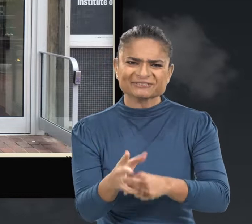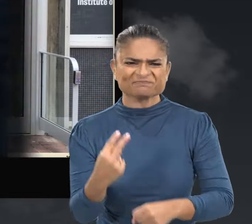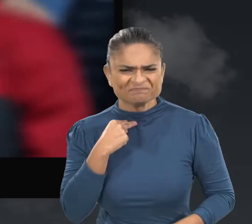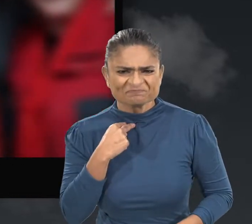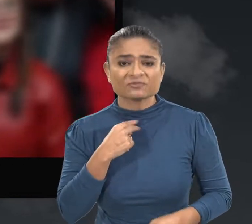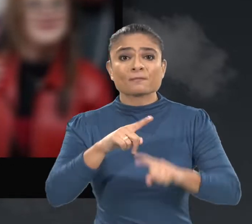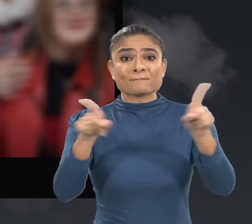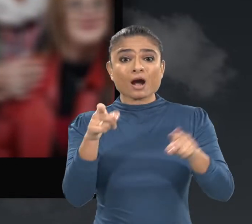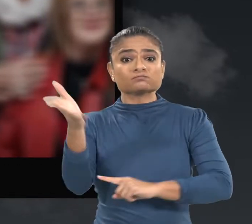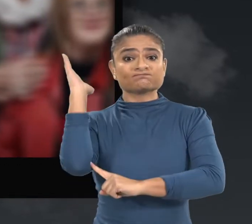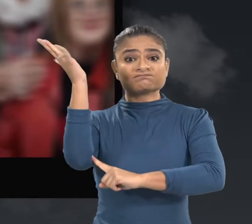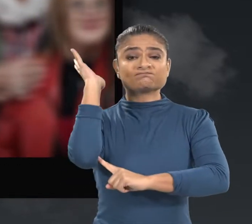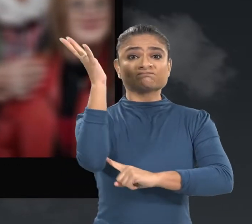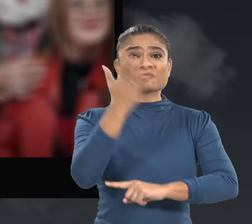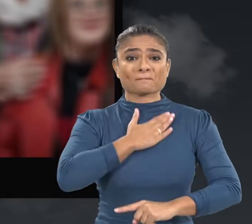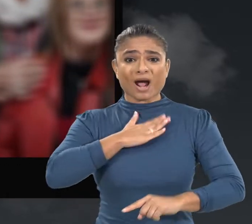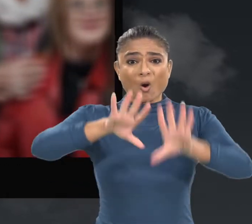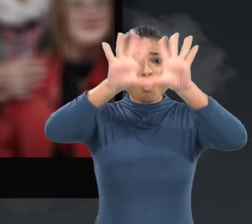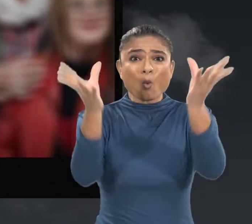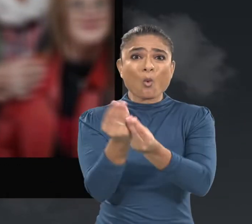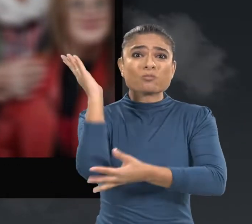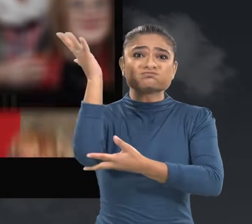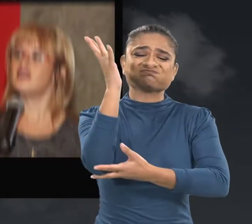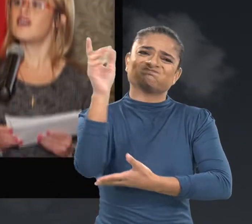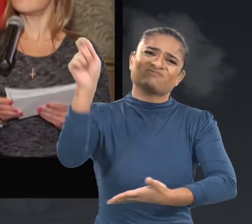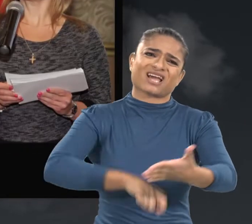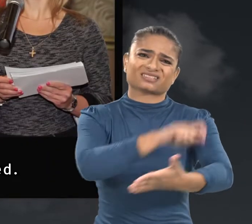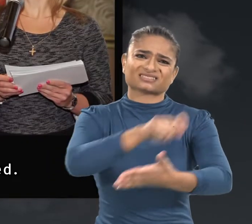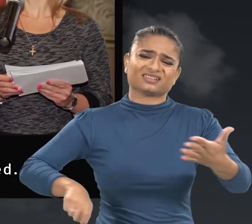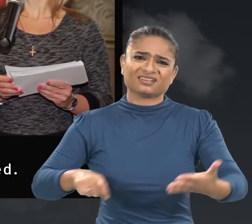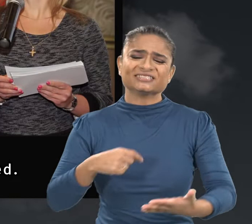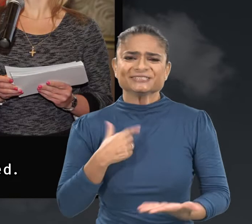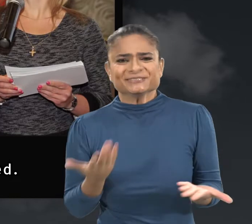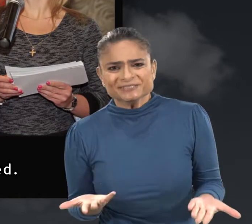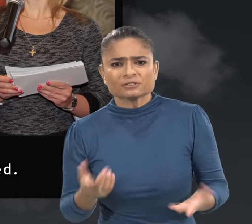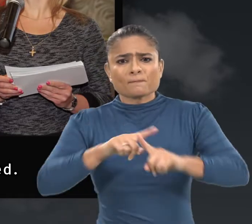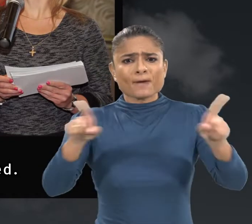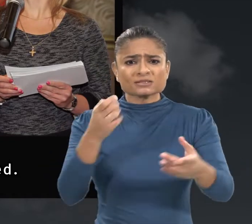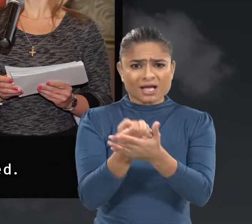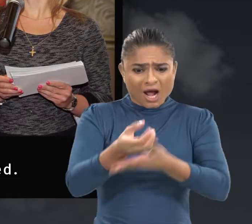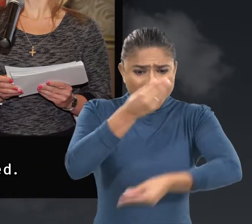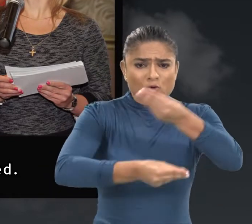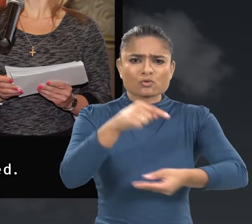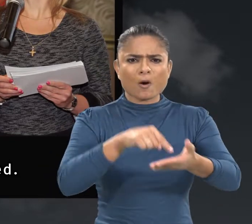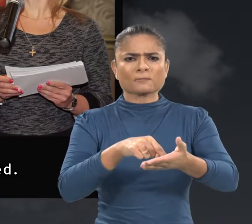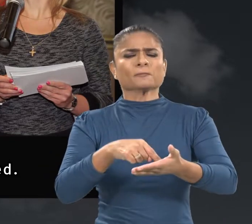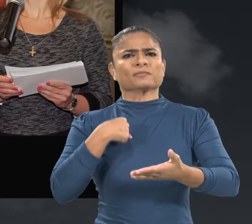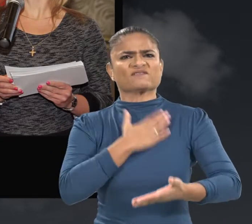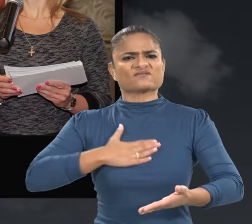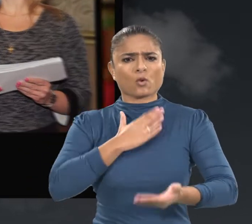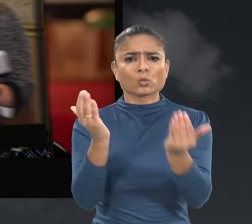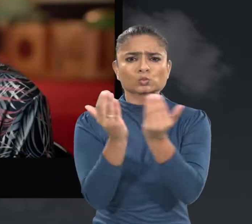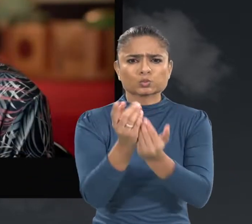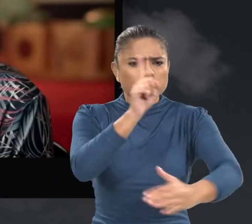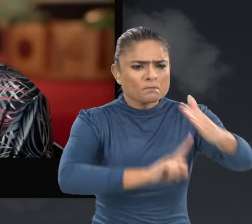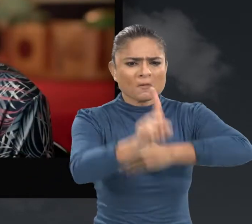van COVID-19 en toe was al my praatjies gekanselleer. Trisomie 21 se kongres was gekanselleer.